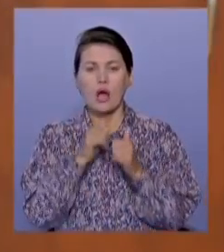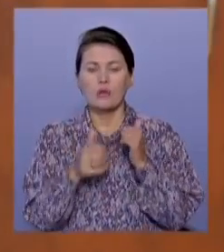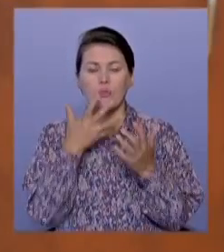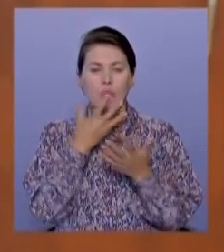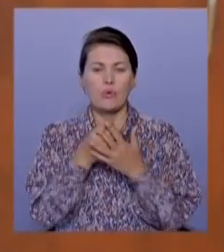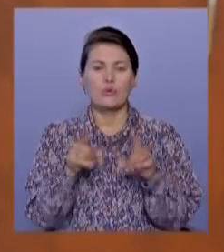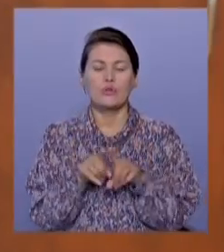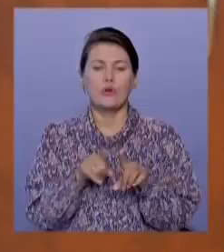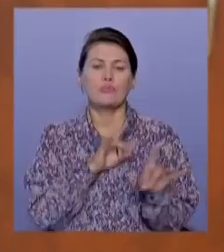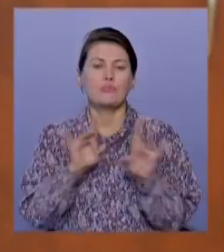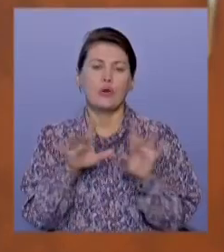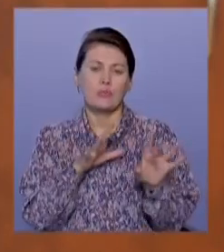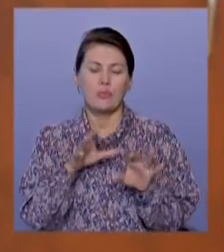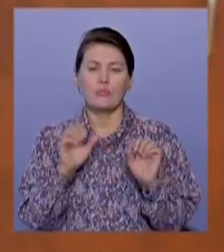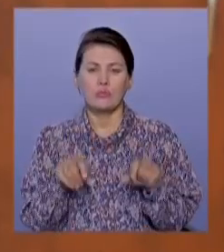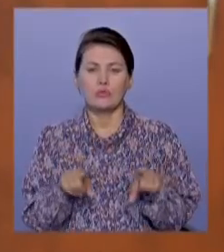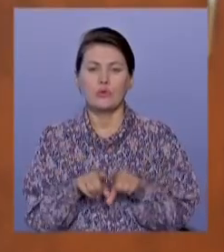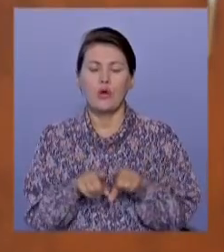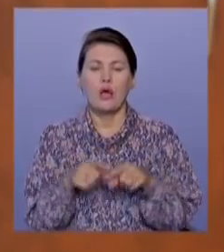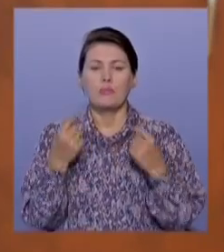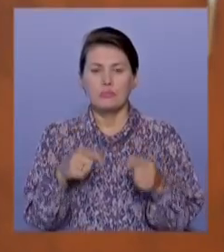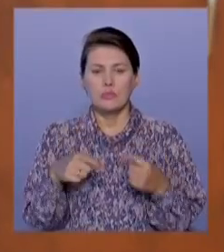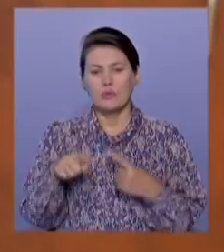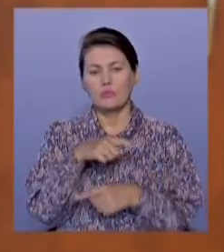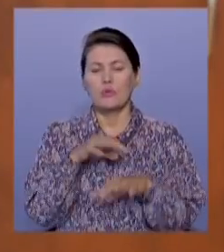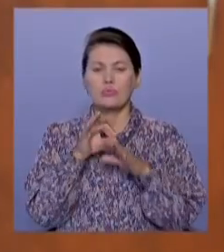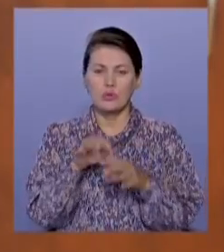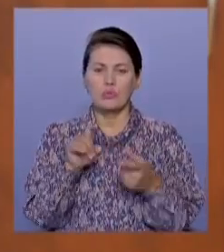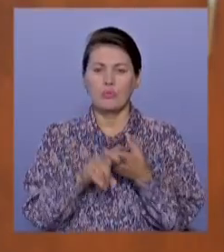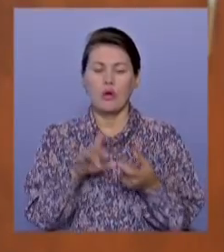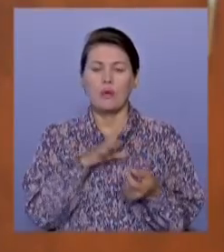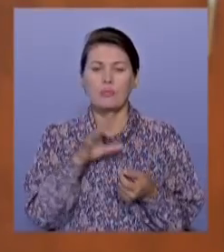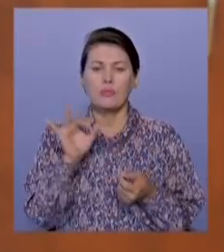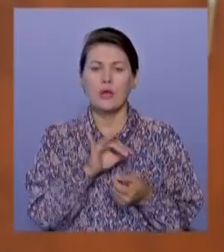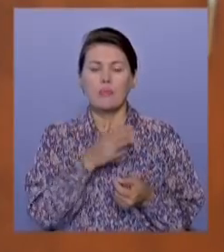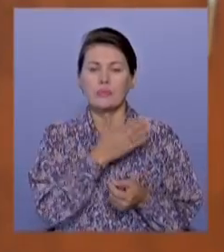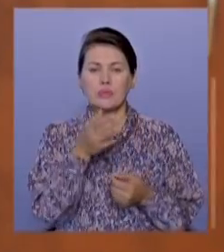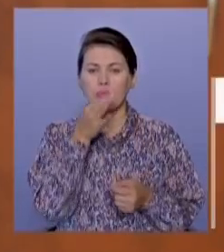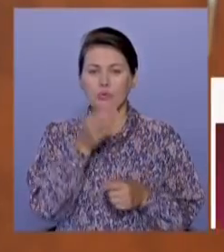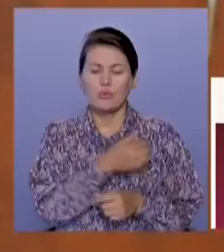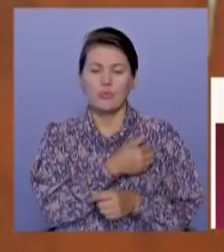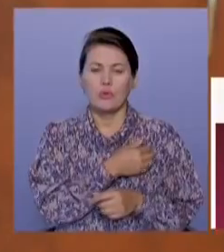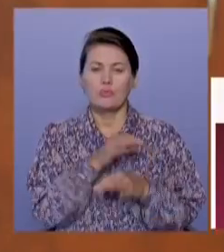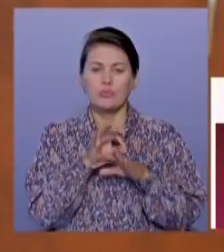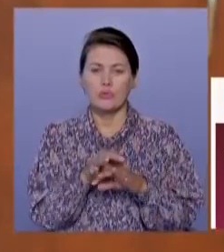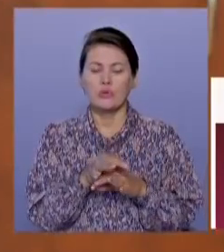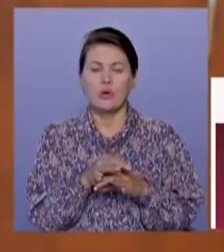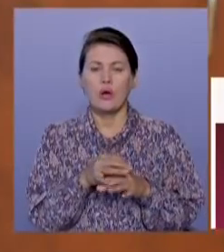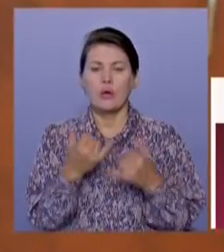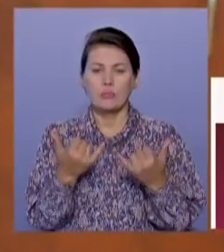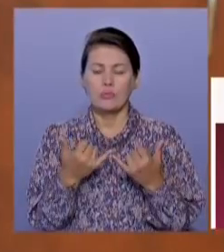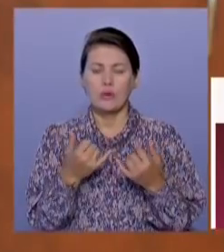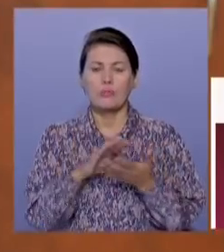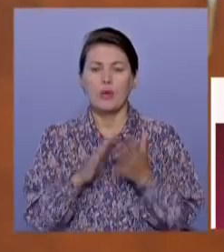жаңағыдай жарнамасы, өзінің жаңағыдай бизнес, жаңағыдай өзінің несіне байланысты. Бірақ біздің айтайын деп өткенде, бұл жердегі айтайын деп отқан